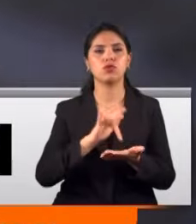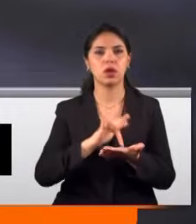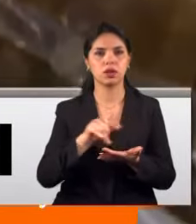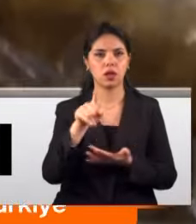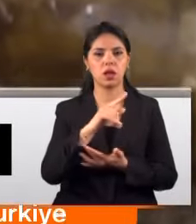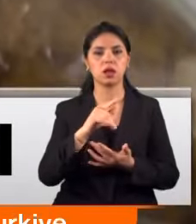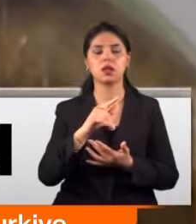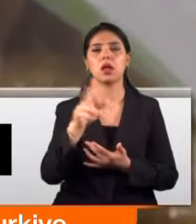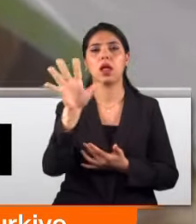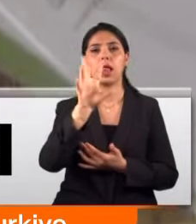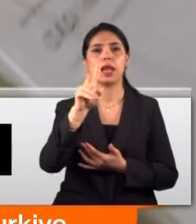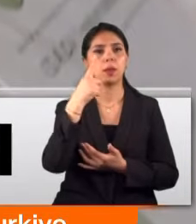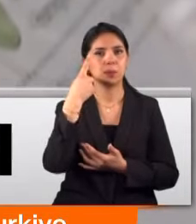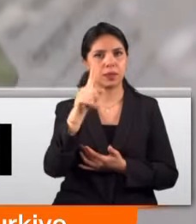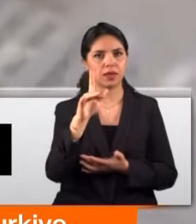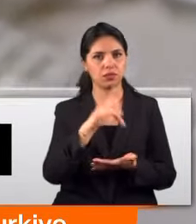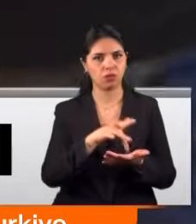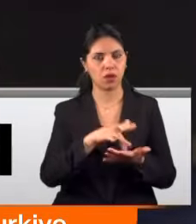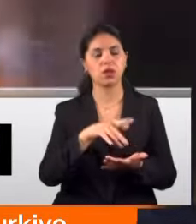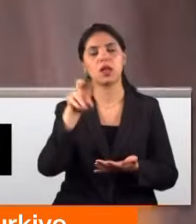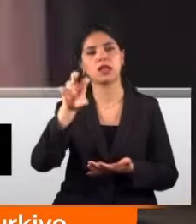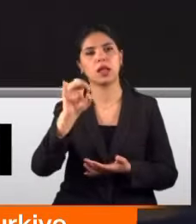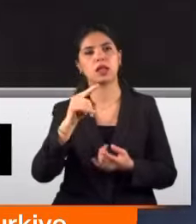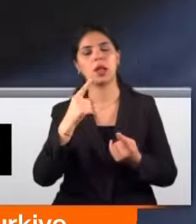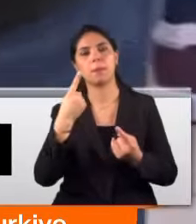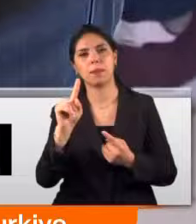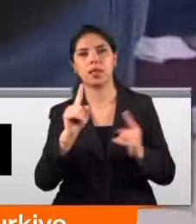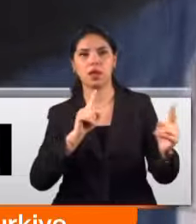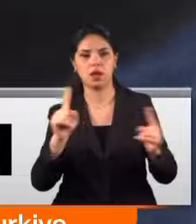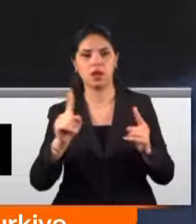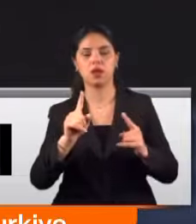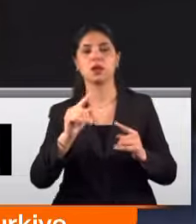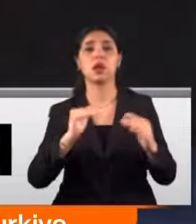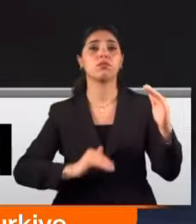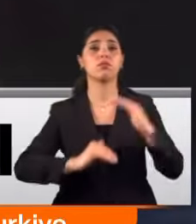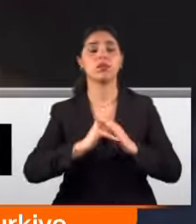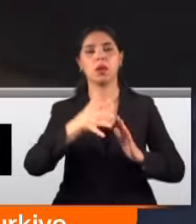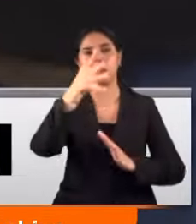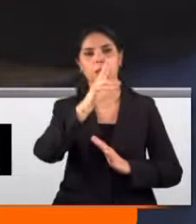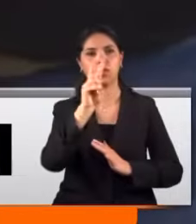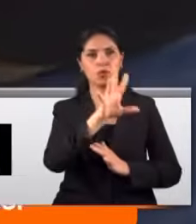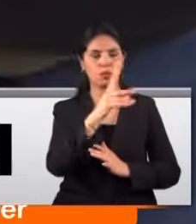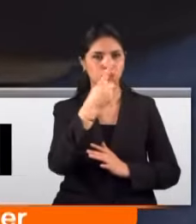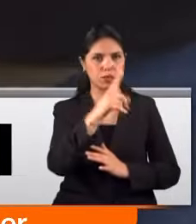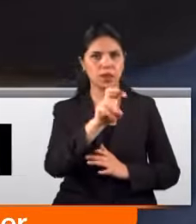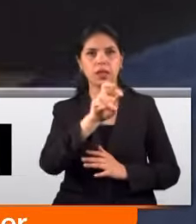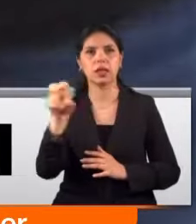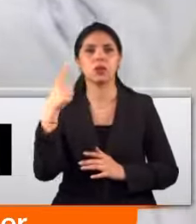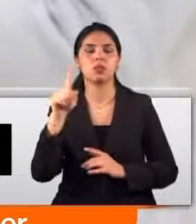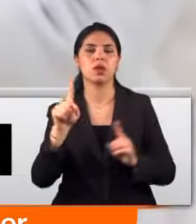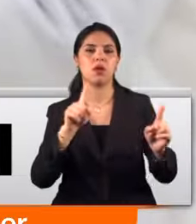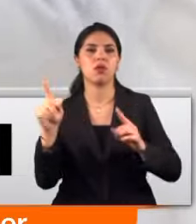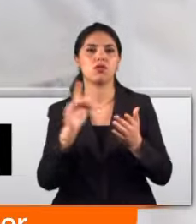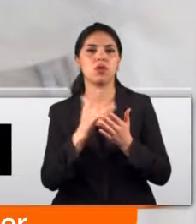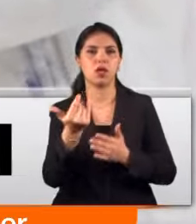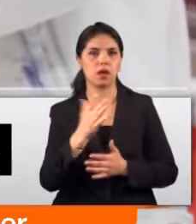alt sınır 52 bin liradan 80 bine, üst sınırda 525 bin liradan 800 bine çıkarılıyor. Bu